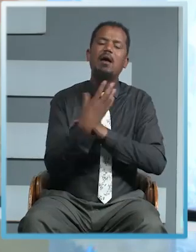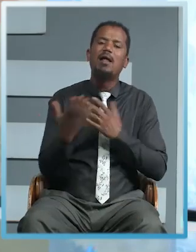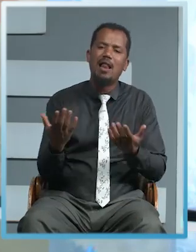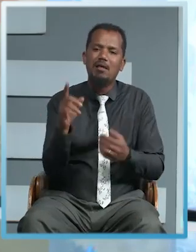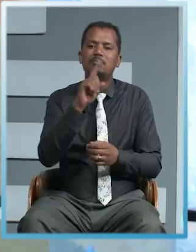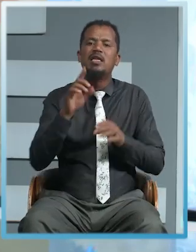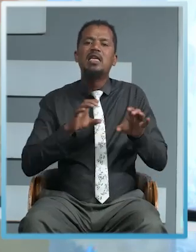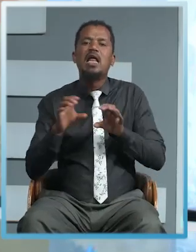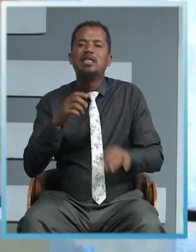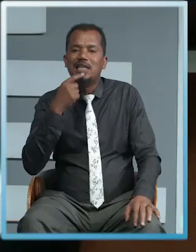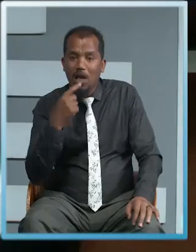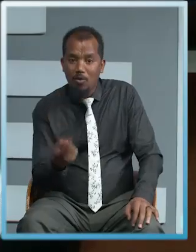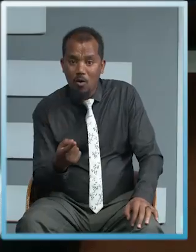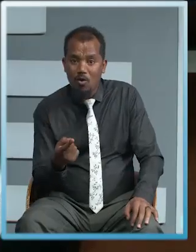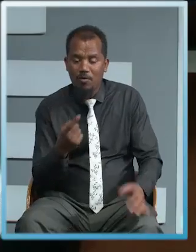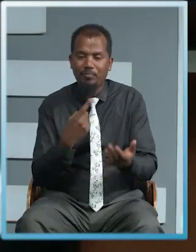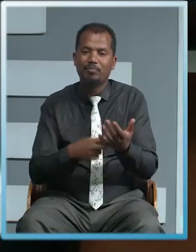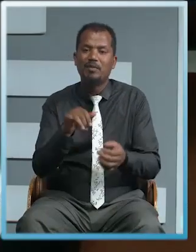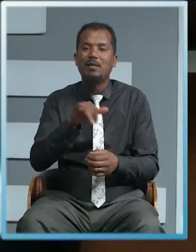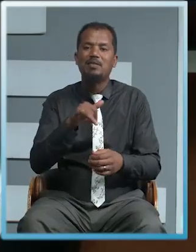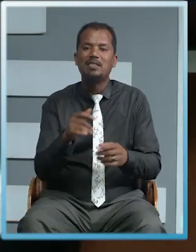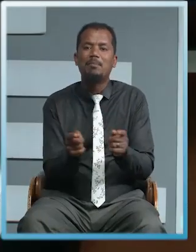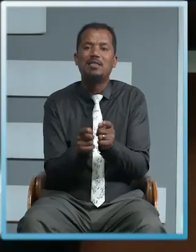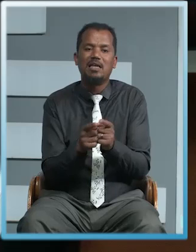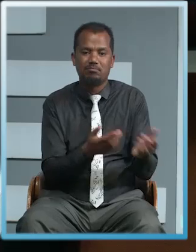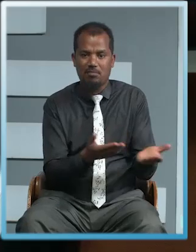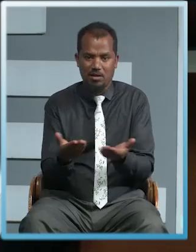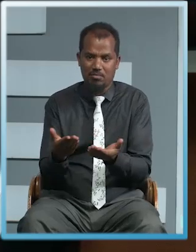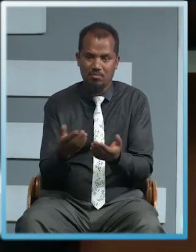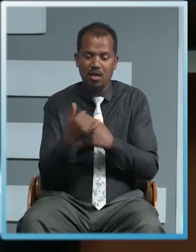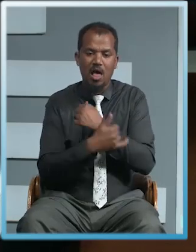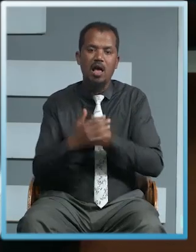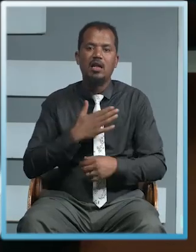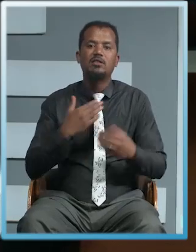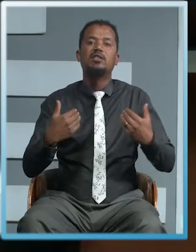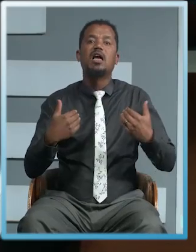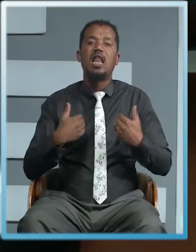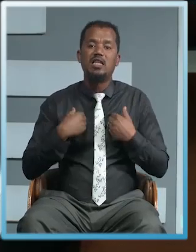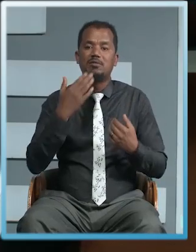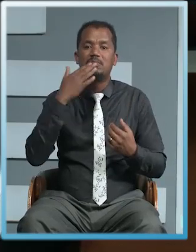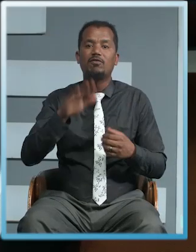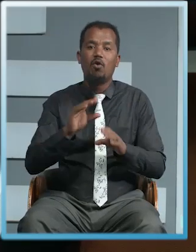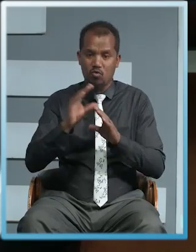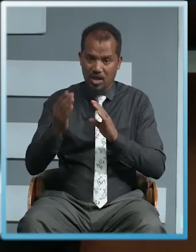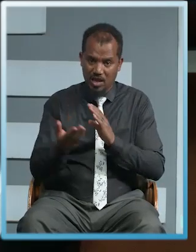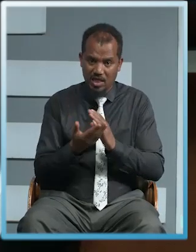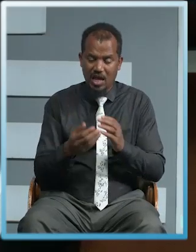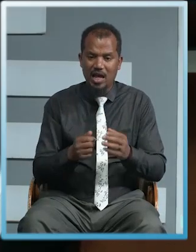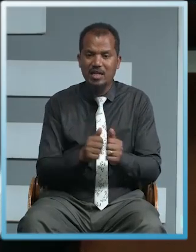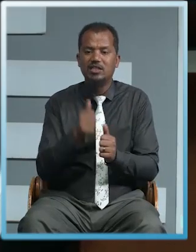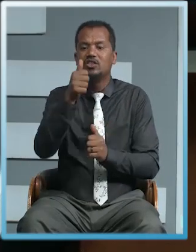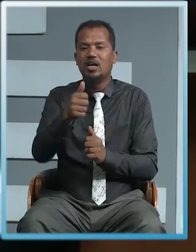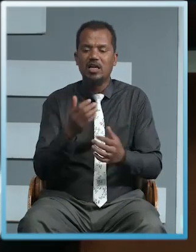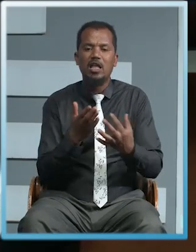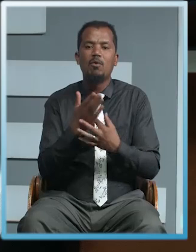ያገባናልና ምን እናድርግ ተብሎ ይሄን አይነት መድረክ ፈጥረን አገራችን ካለችበት መጥፎ ሁኔታ